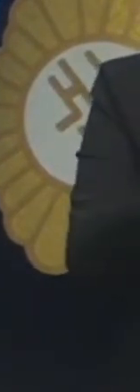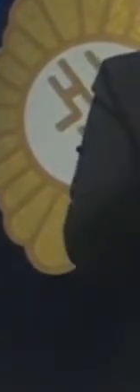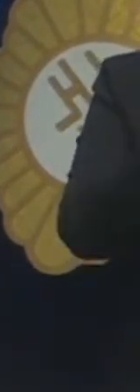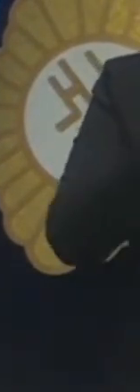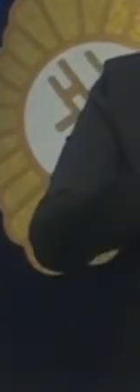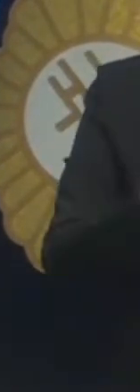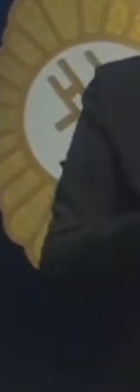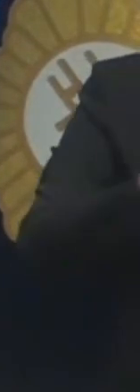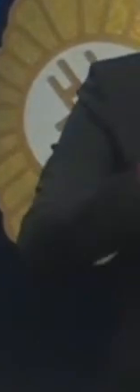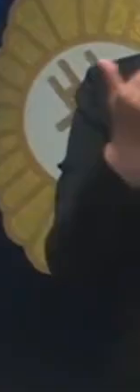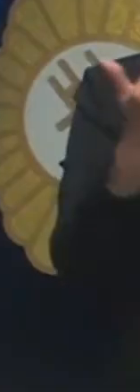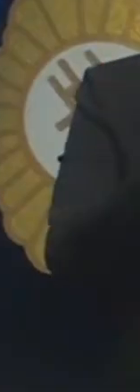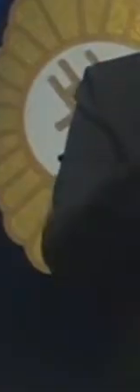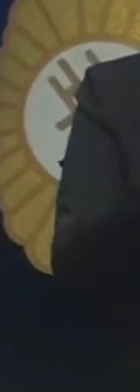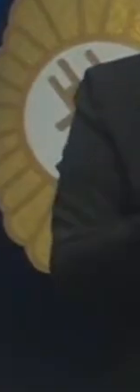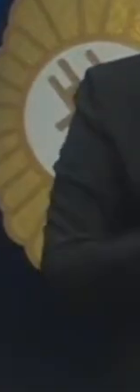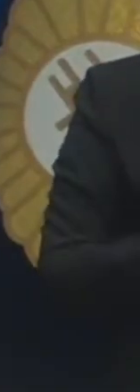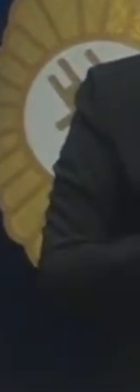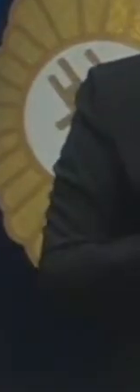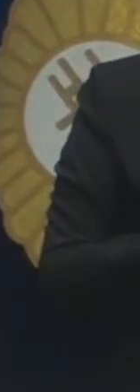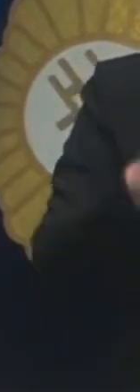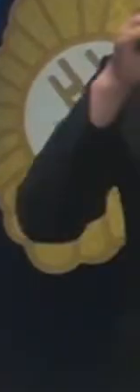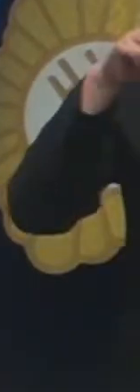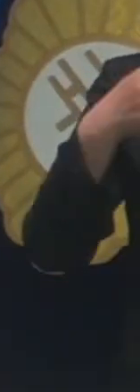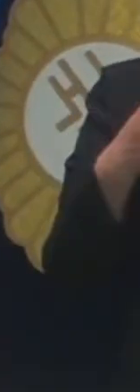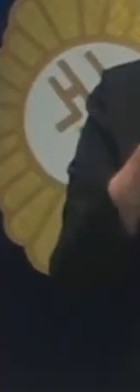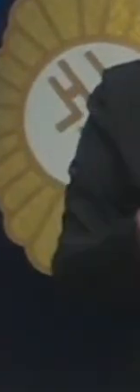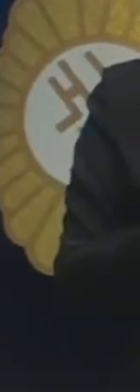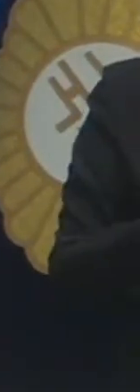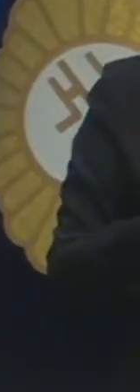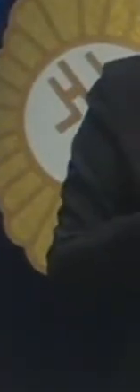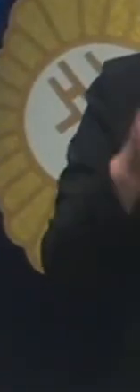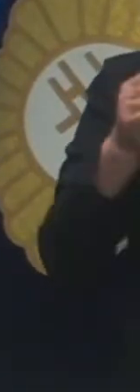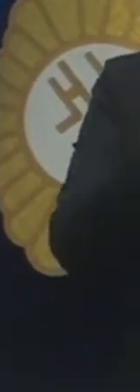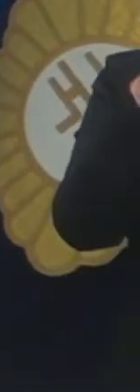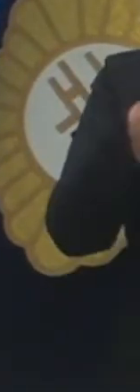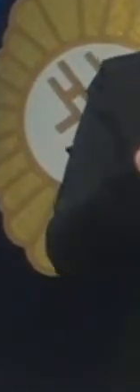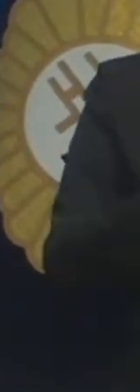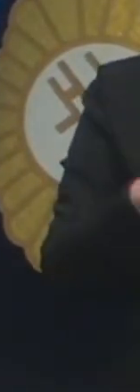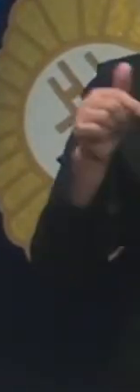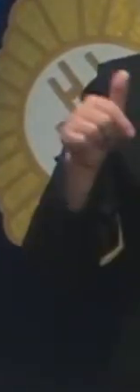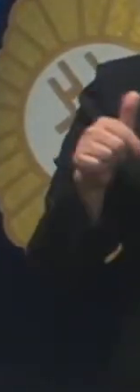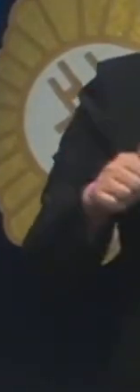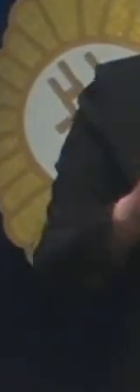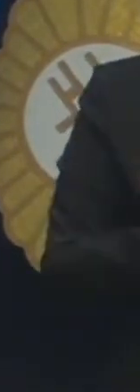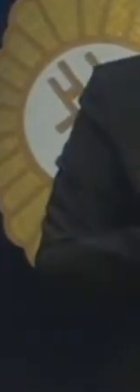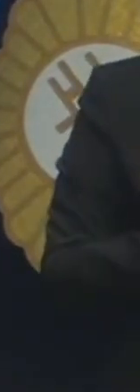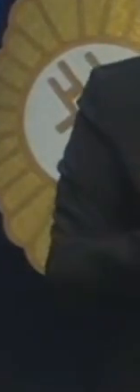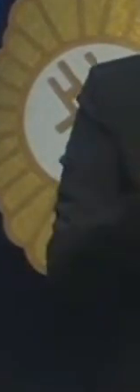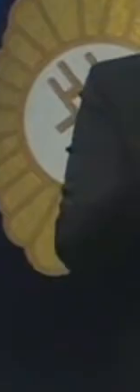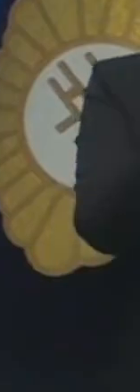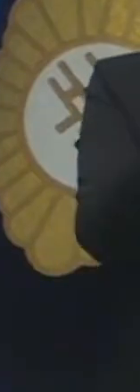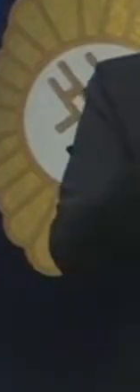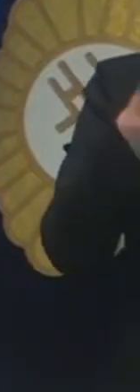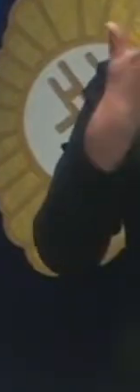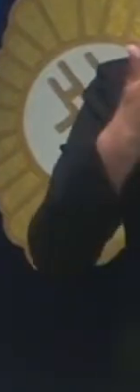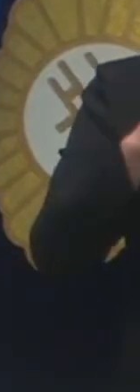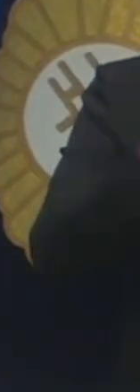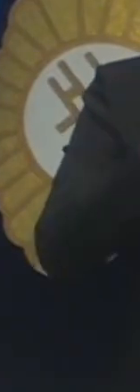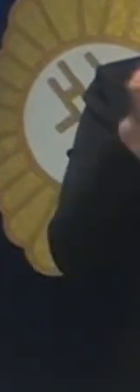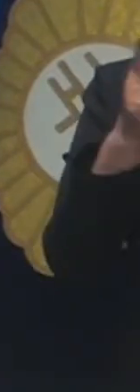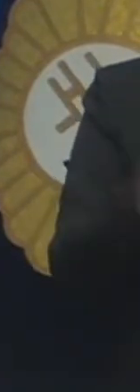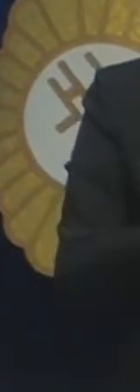그리고 국회에 윤한홍 위원장님, 강민국 간사님, 3월 18일 날 정무위 현안 질의